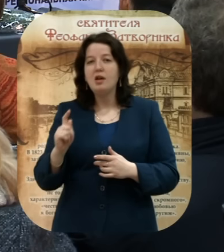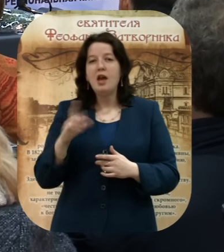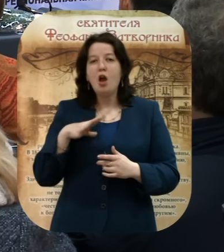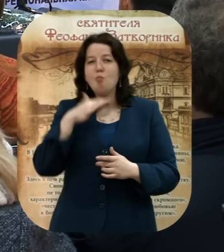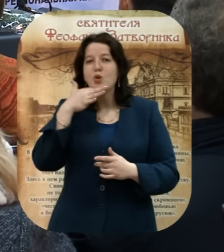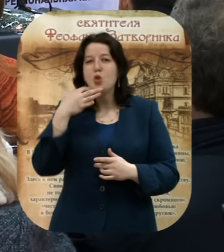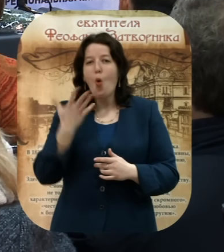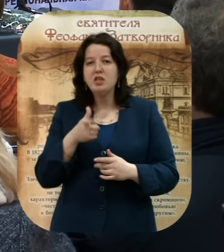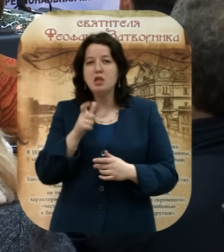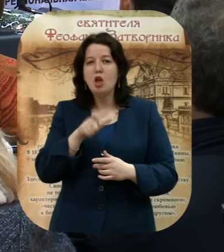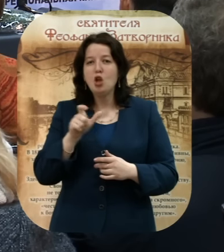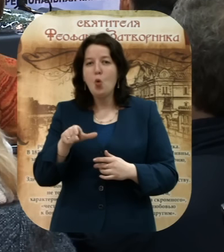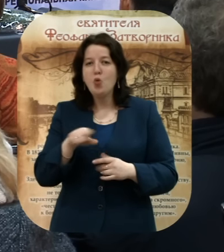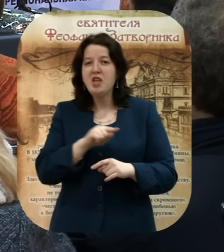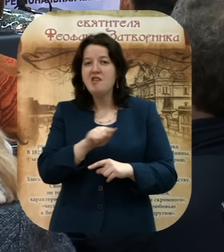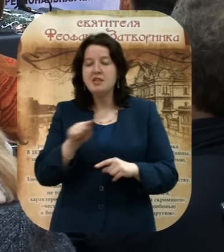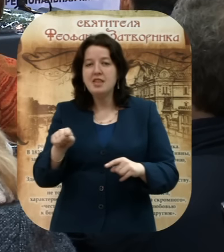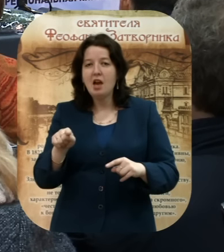них действительно,